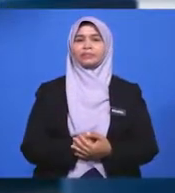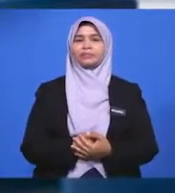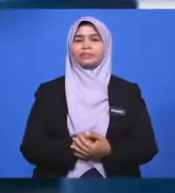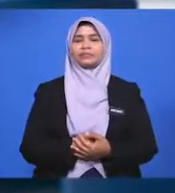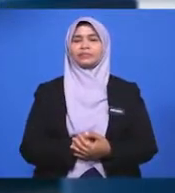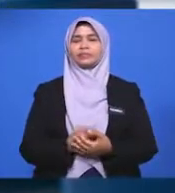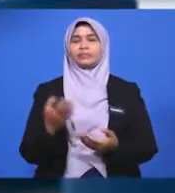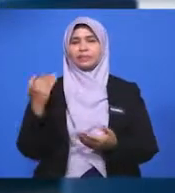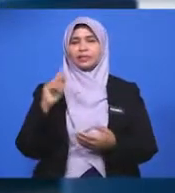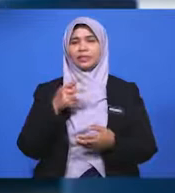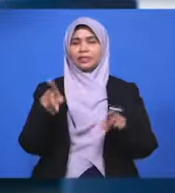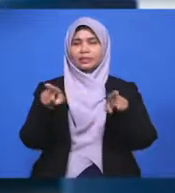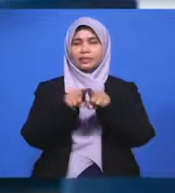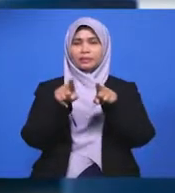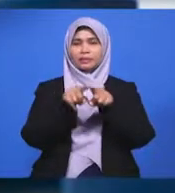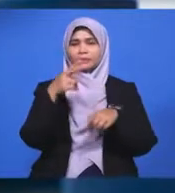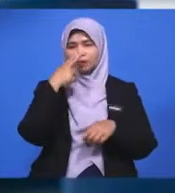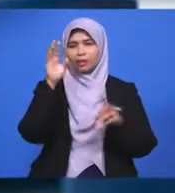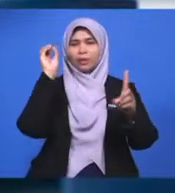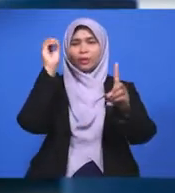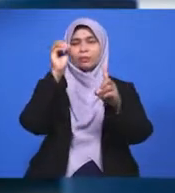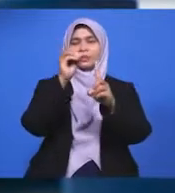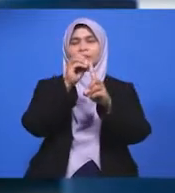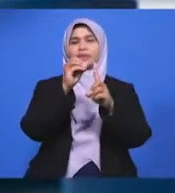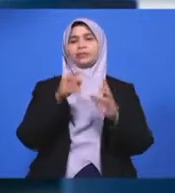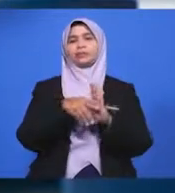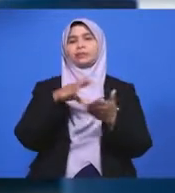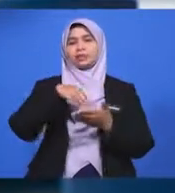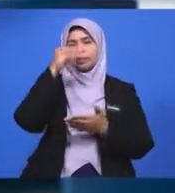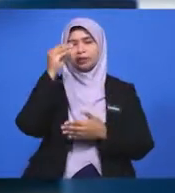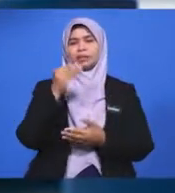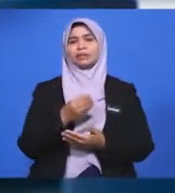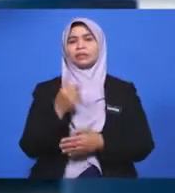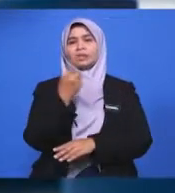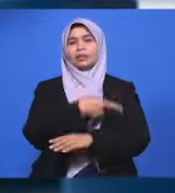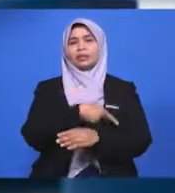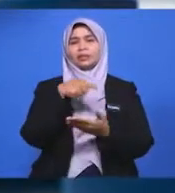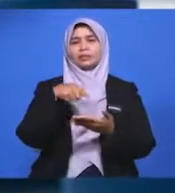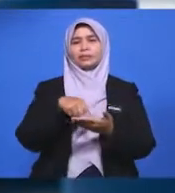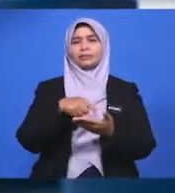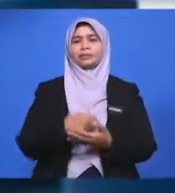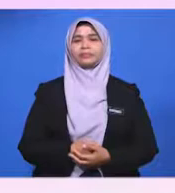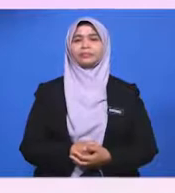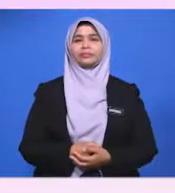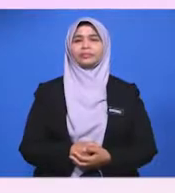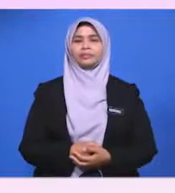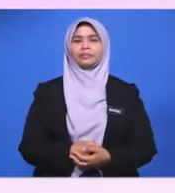mari kita sama-sama melihat objektif pembelajaran kita pada hari ini.